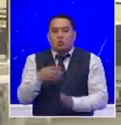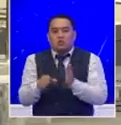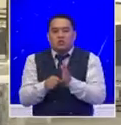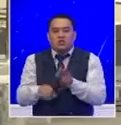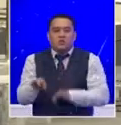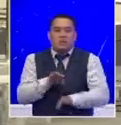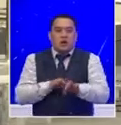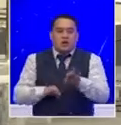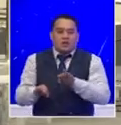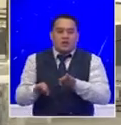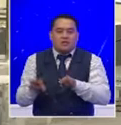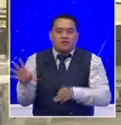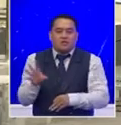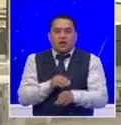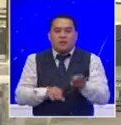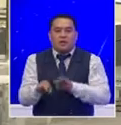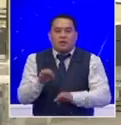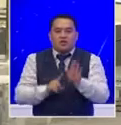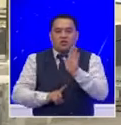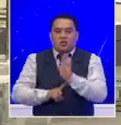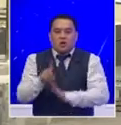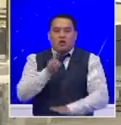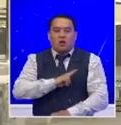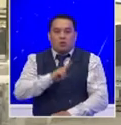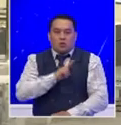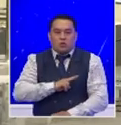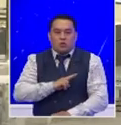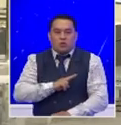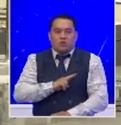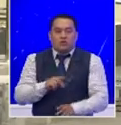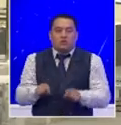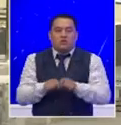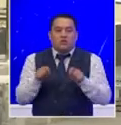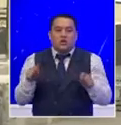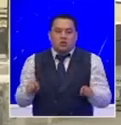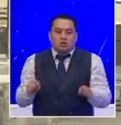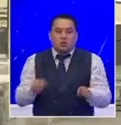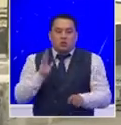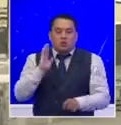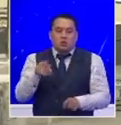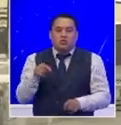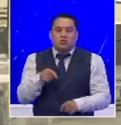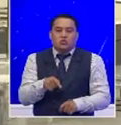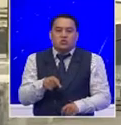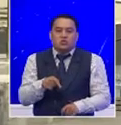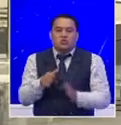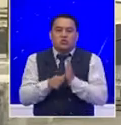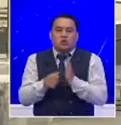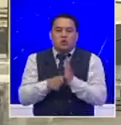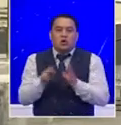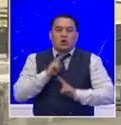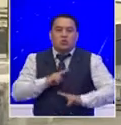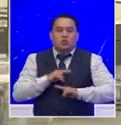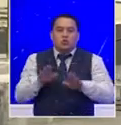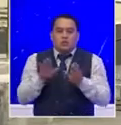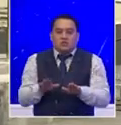району. Все проекты начаты, работают. Будет создано 1000 600